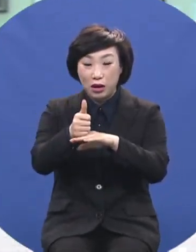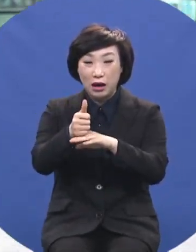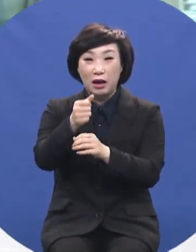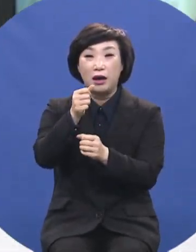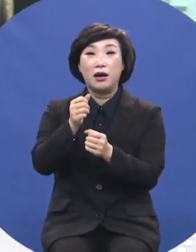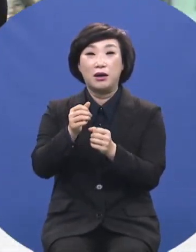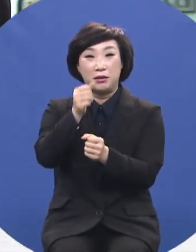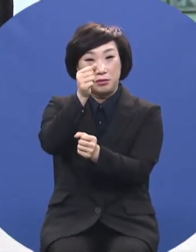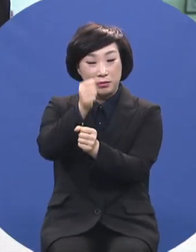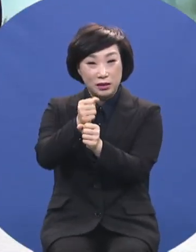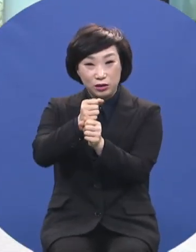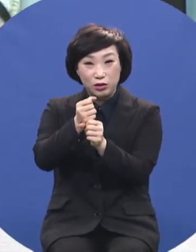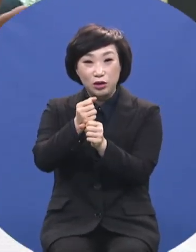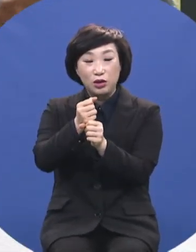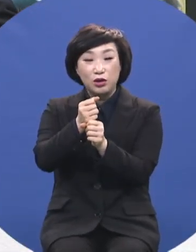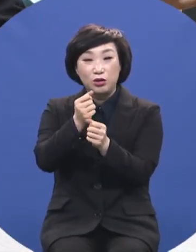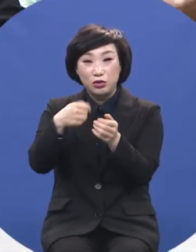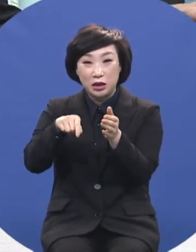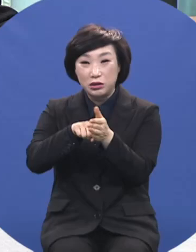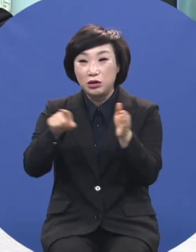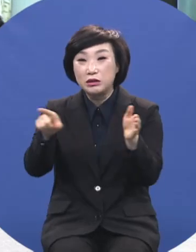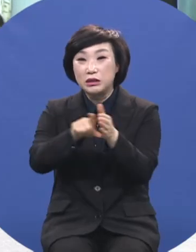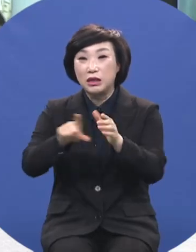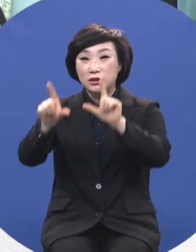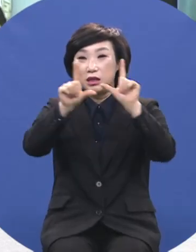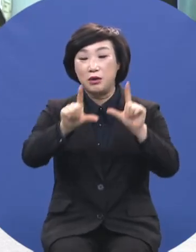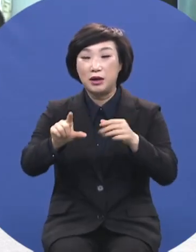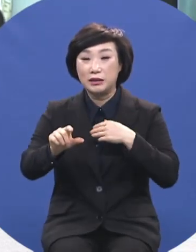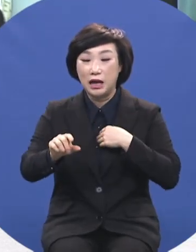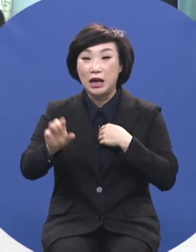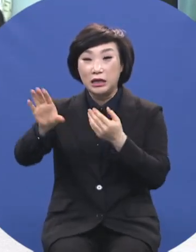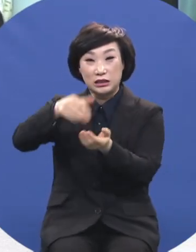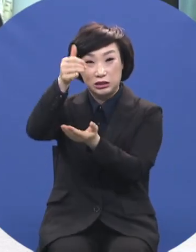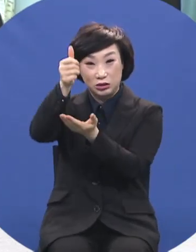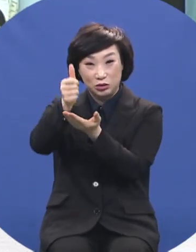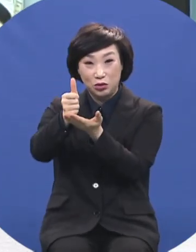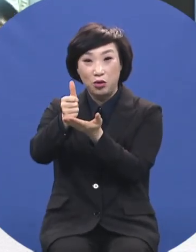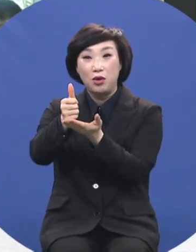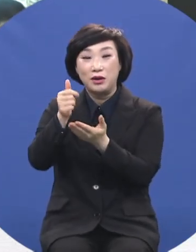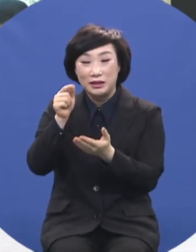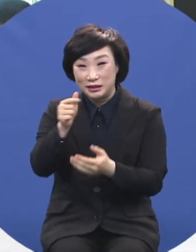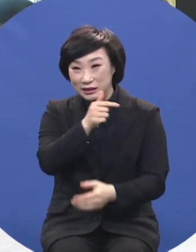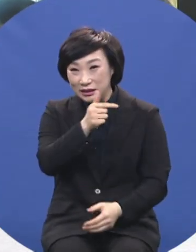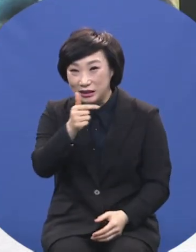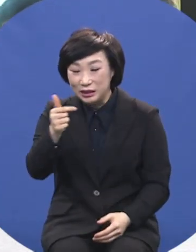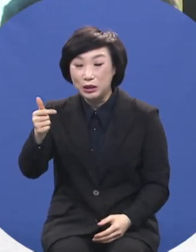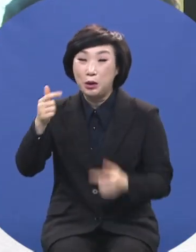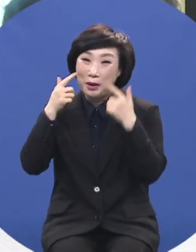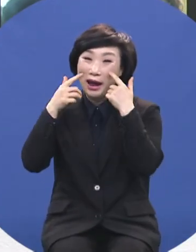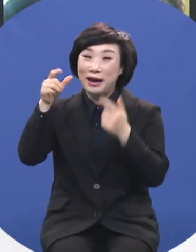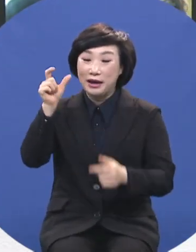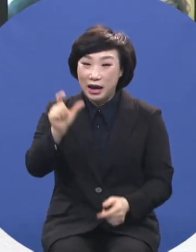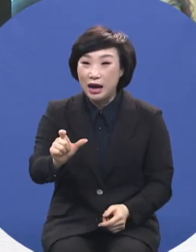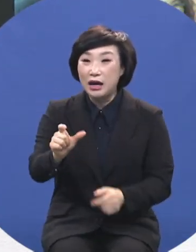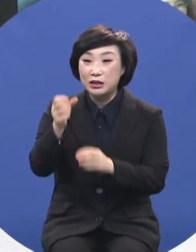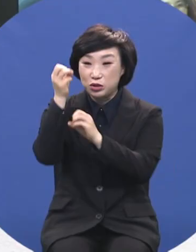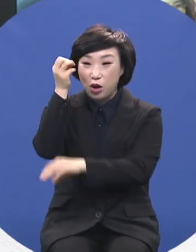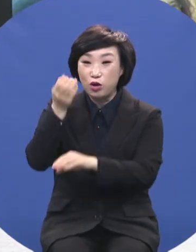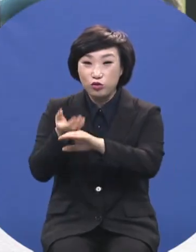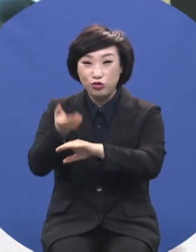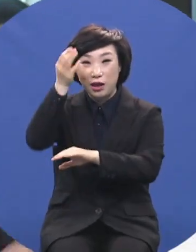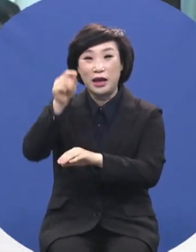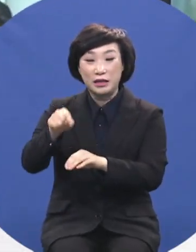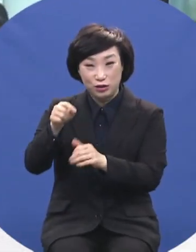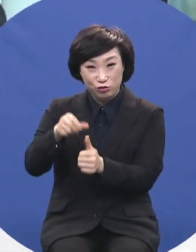위해서 신앙생활하며 내가 어떤 그리스도라고는 어마어마한 견고한 터 위에 구원의